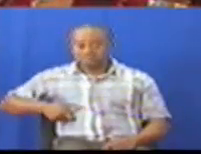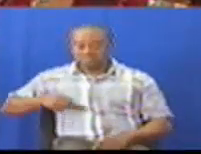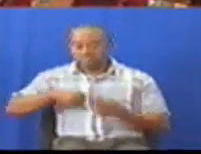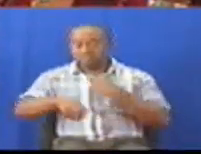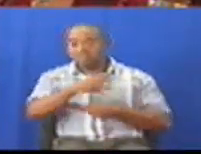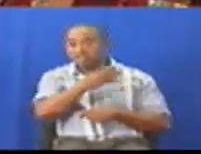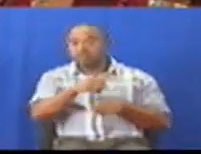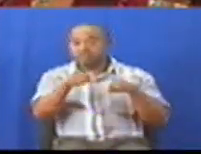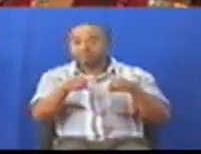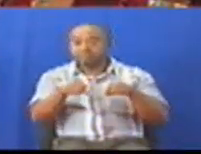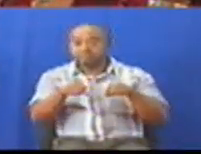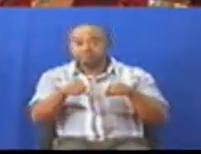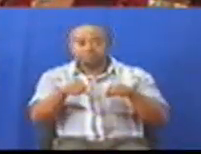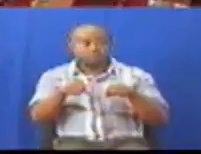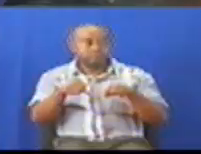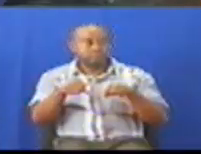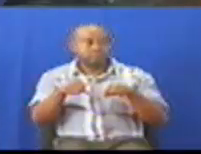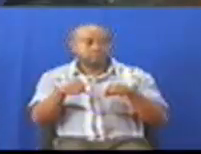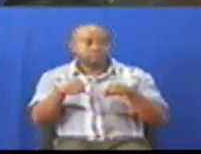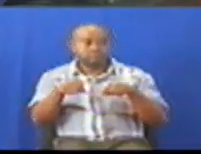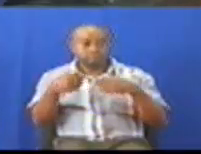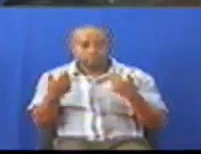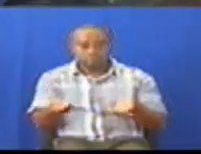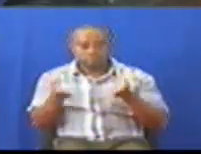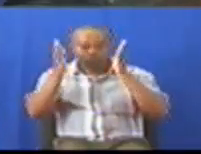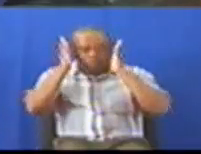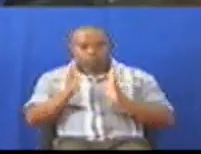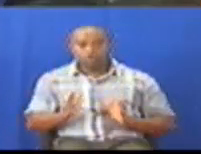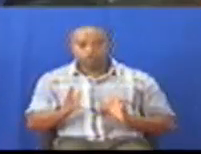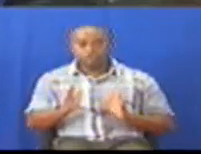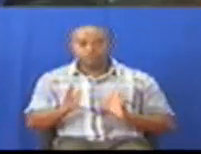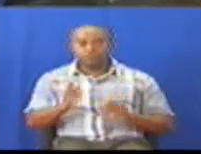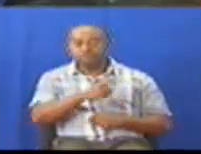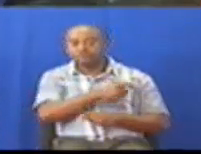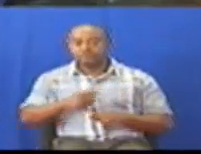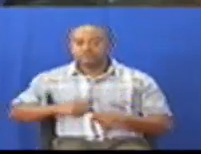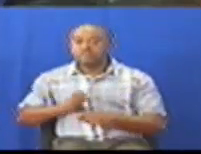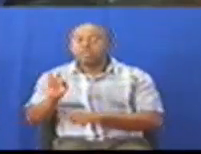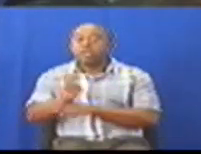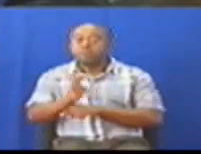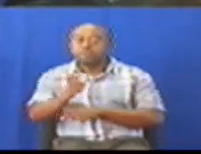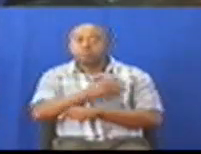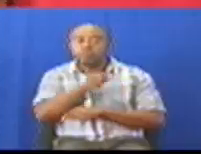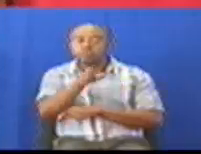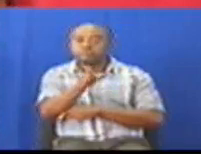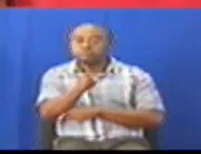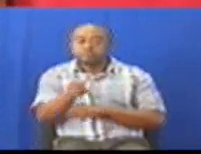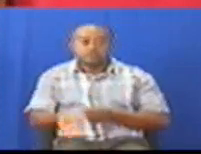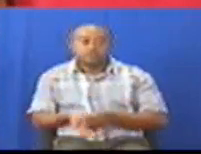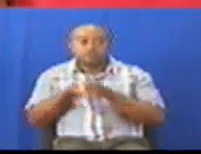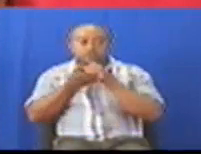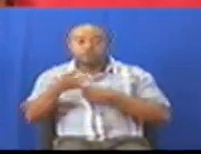hii. Mheshimiwa rais amesimamia wizara hii na akisaidiwa na waziri